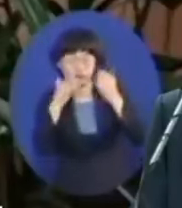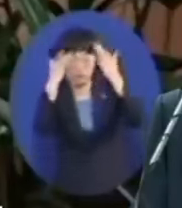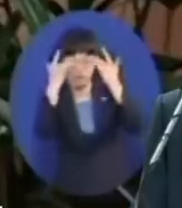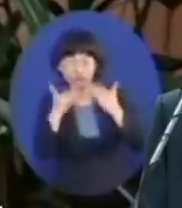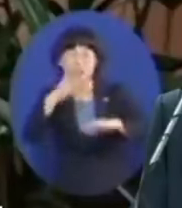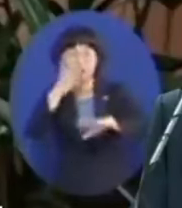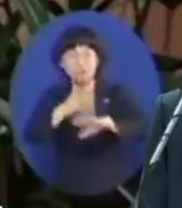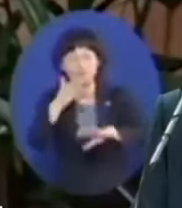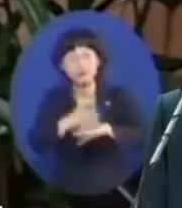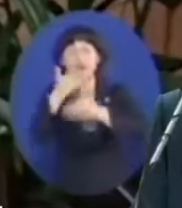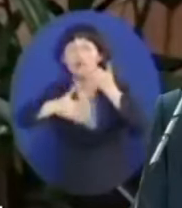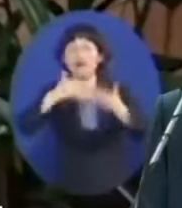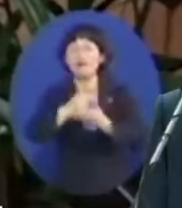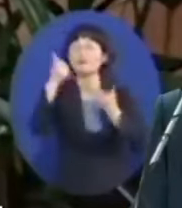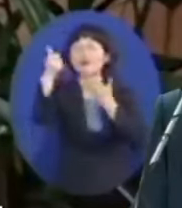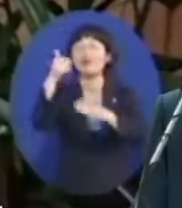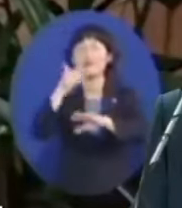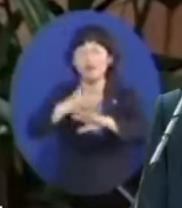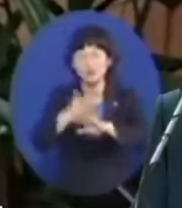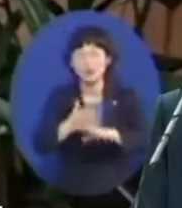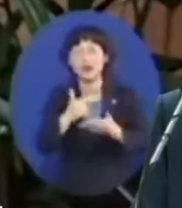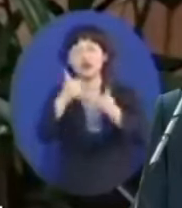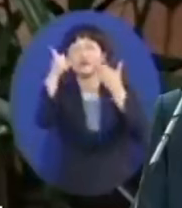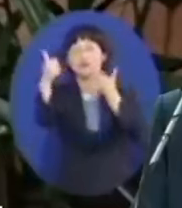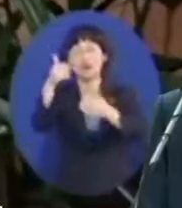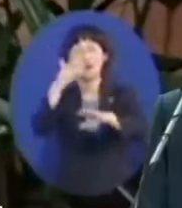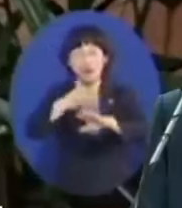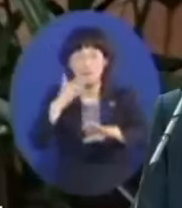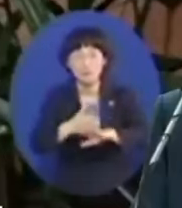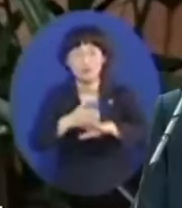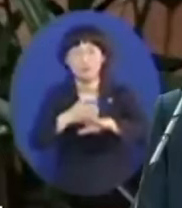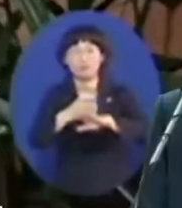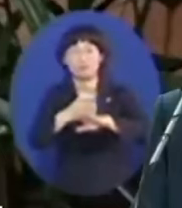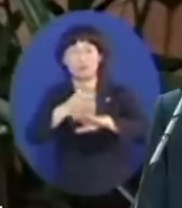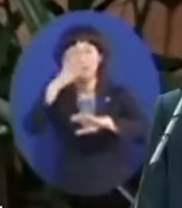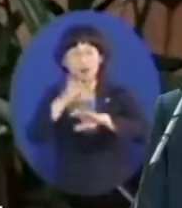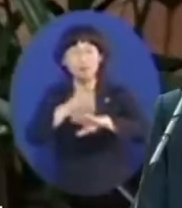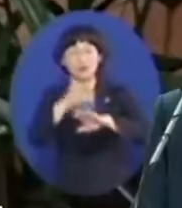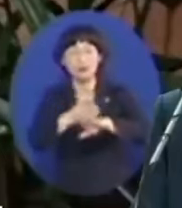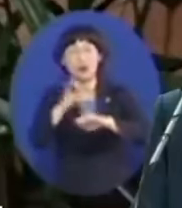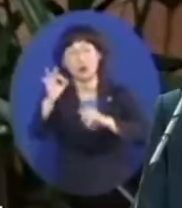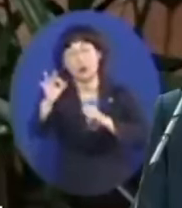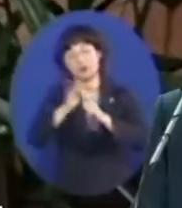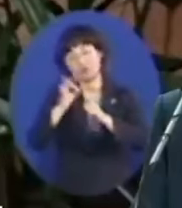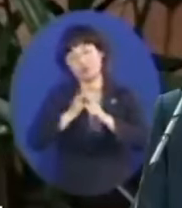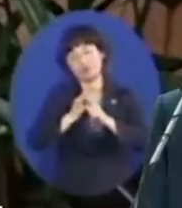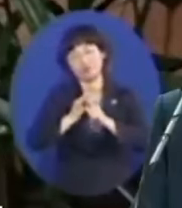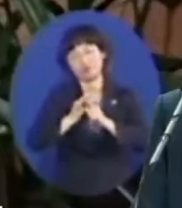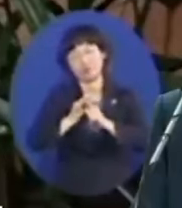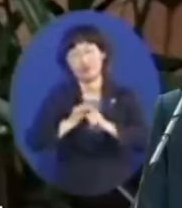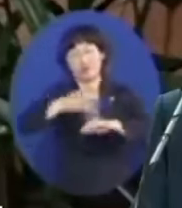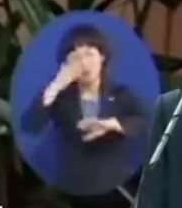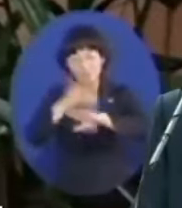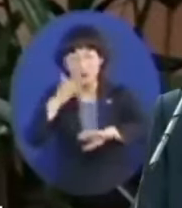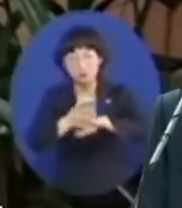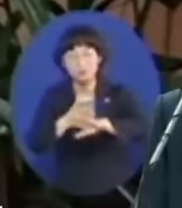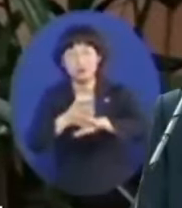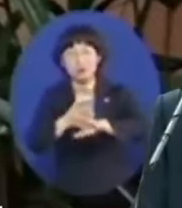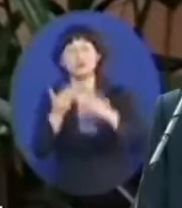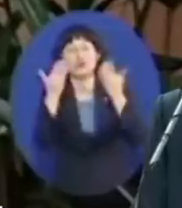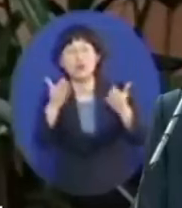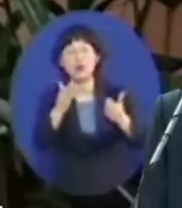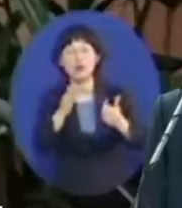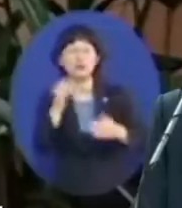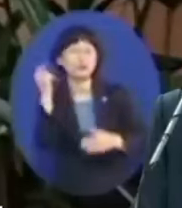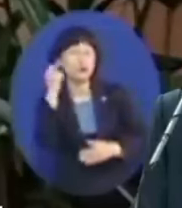드리고 하나님께 감사하고 주님께 감사하고 또 등록금을 대준 그 당사자에게 감사를 드리는 것을